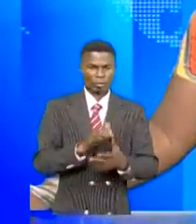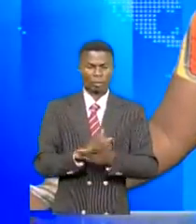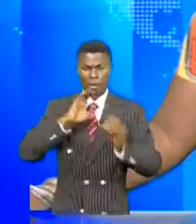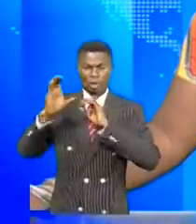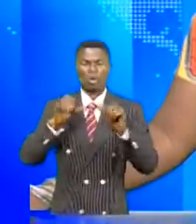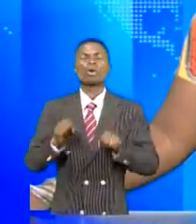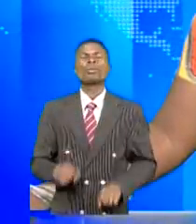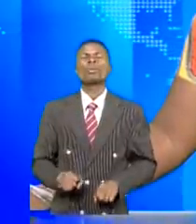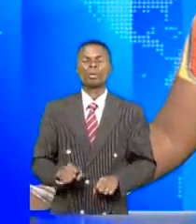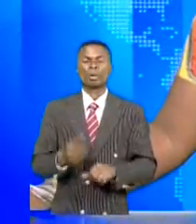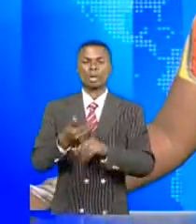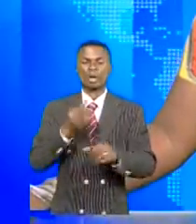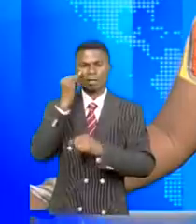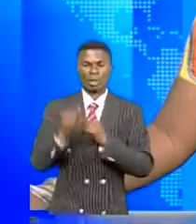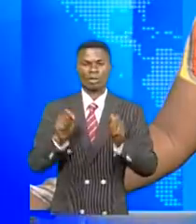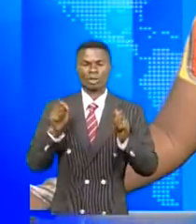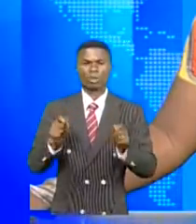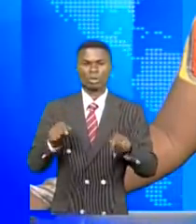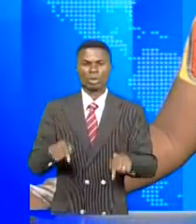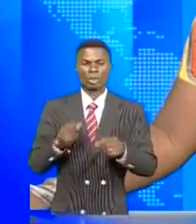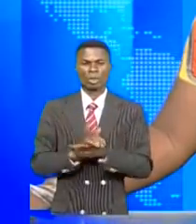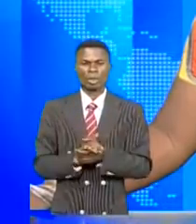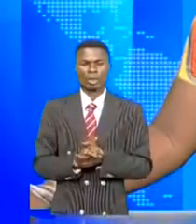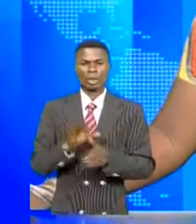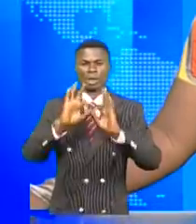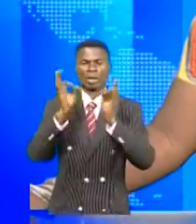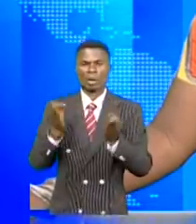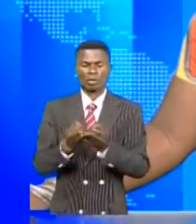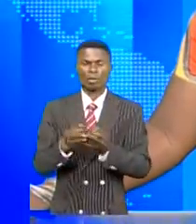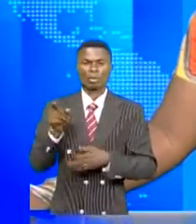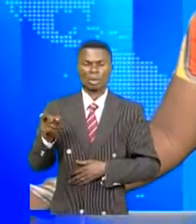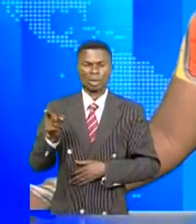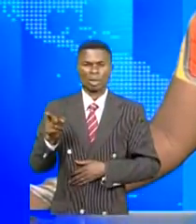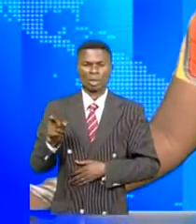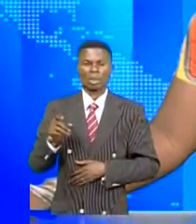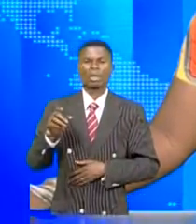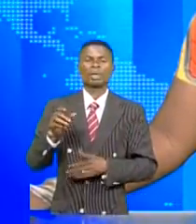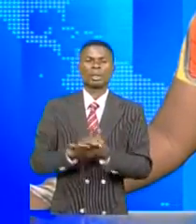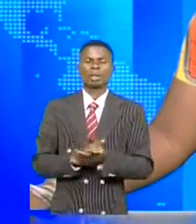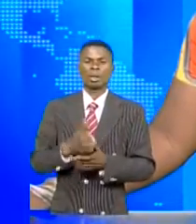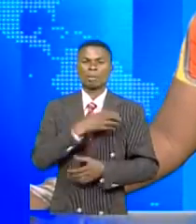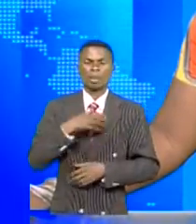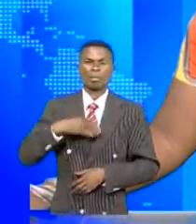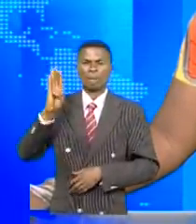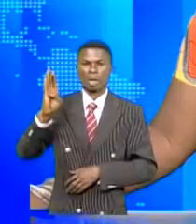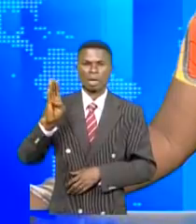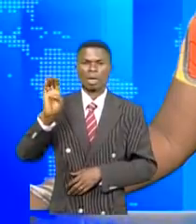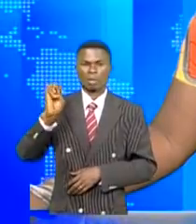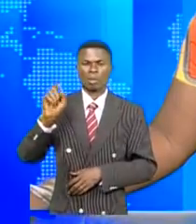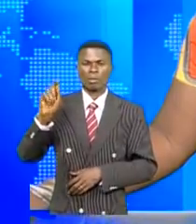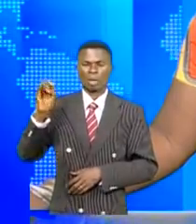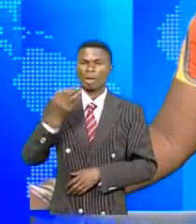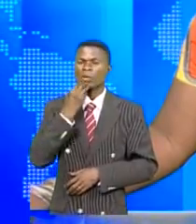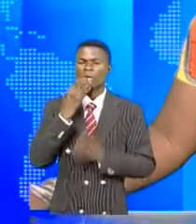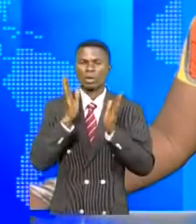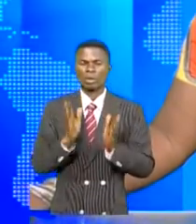communiqués nécrologiques, avant de clôturer ce journal, les familles Chamololo, Madame Betty Moutou et l'inspecteur